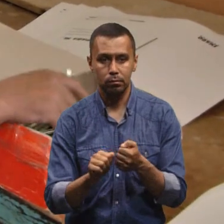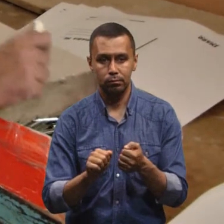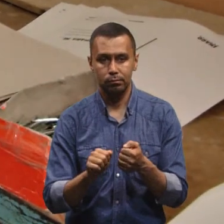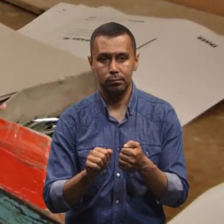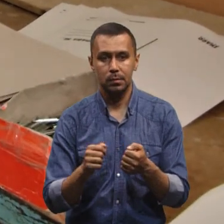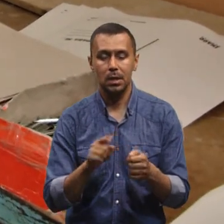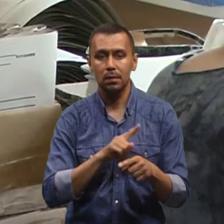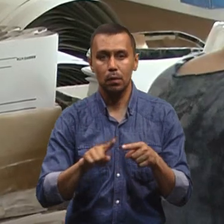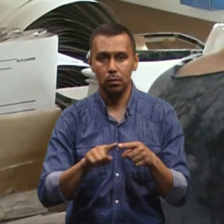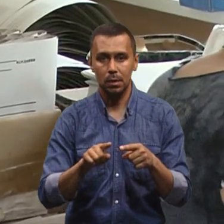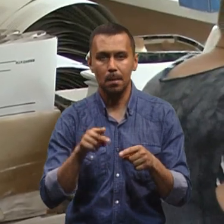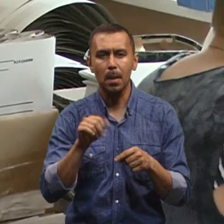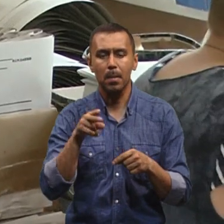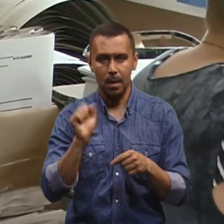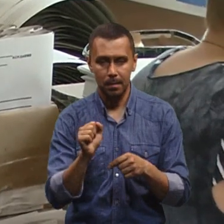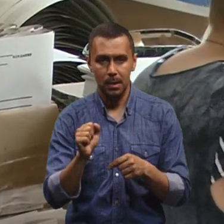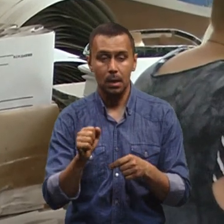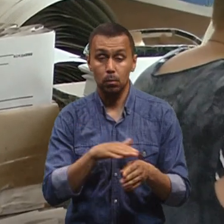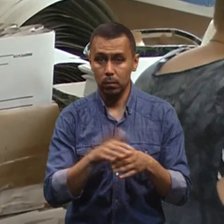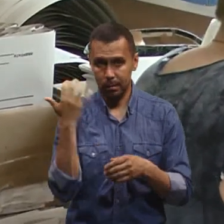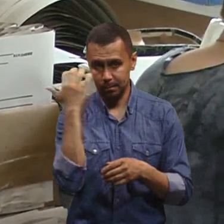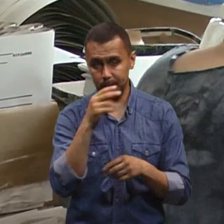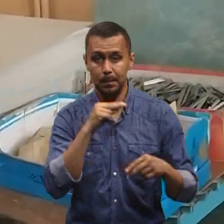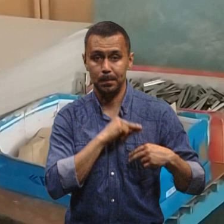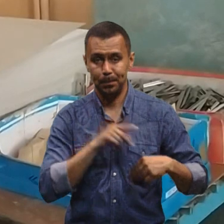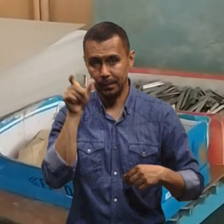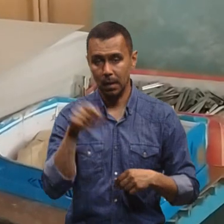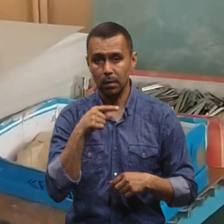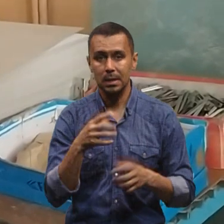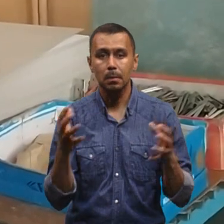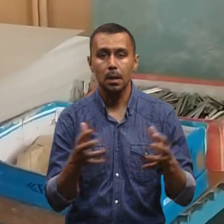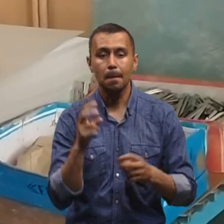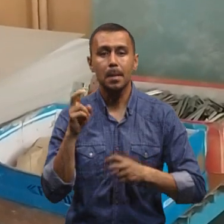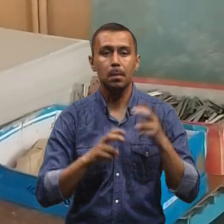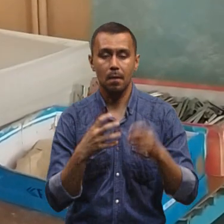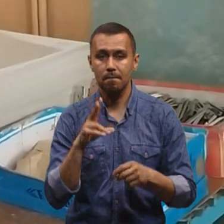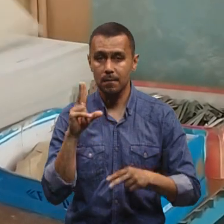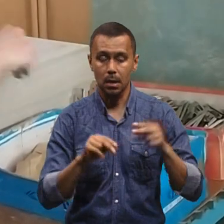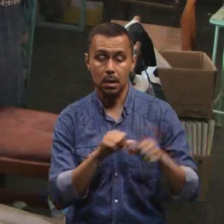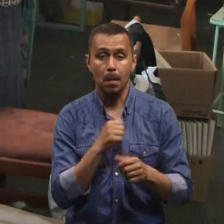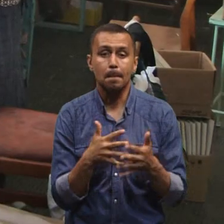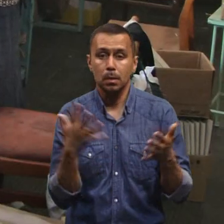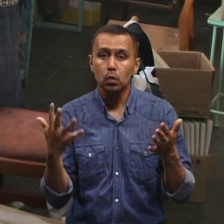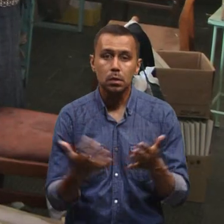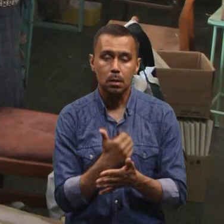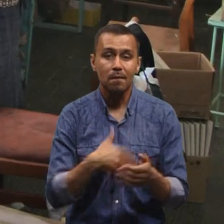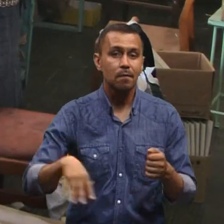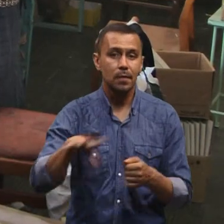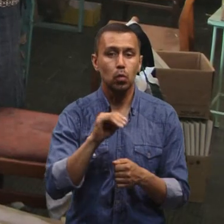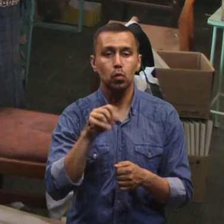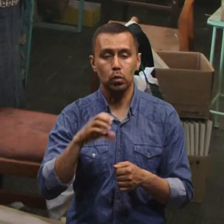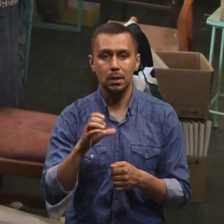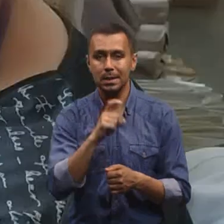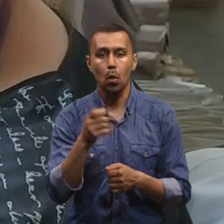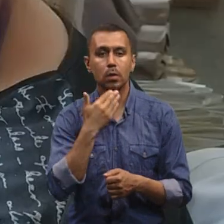зав'язками та швидкошивачі. Тотально незряча працівниця Олена Серветник каже, збережене підприємство вважає найбільшим досягненням всіх утосівців